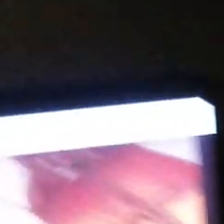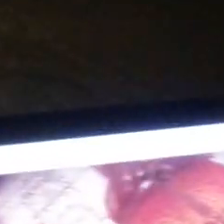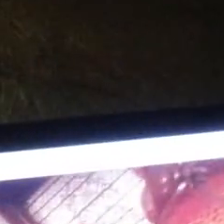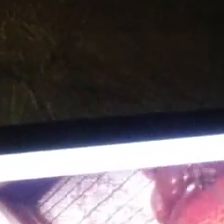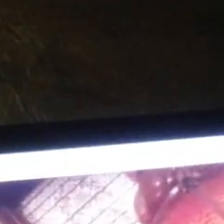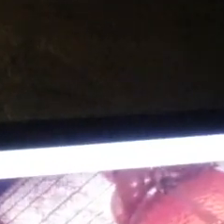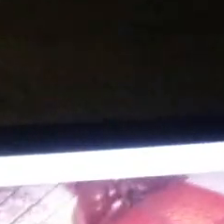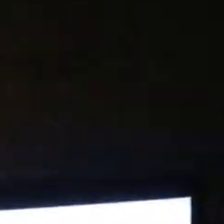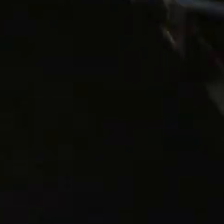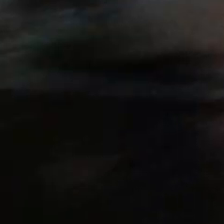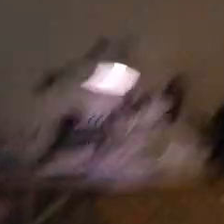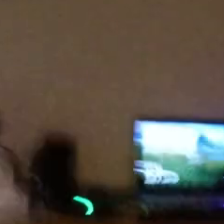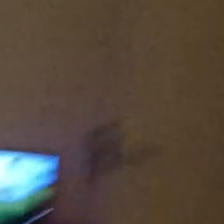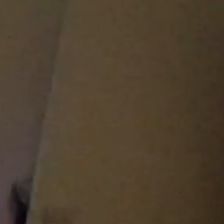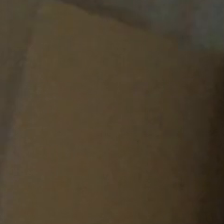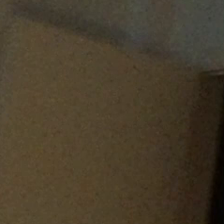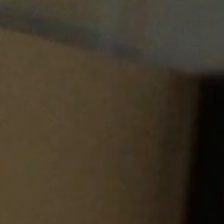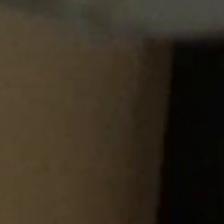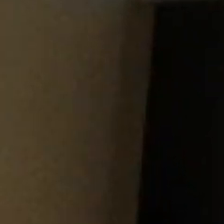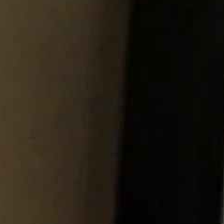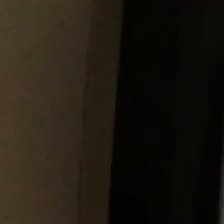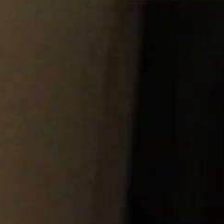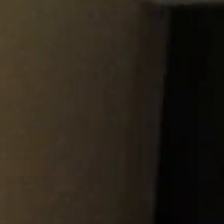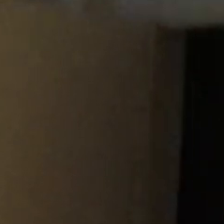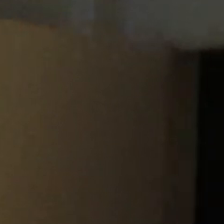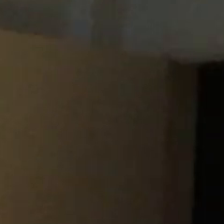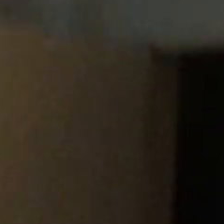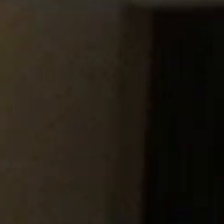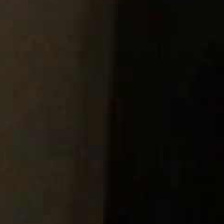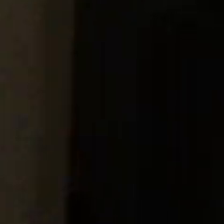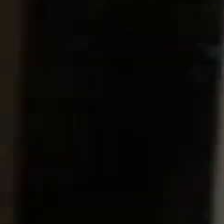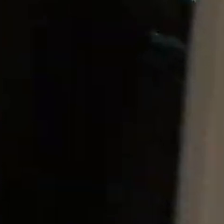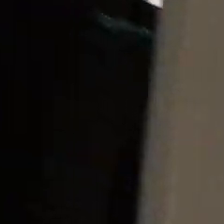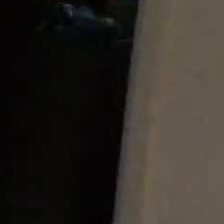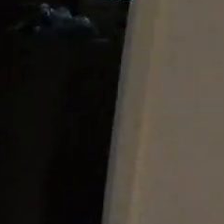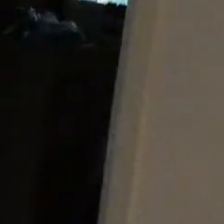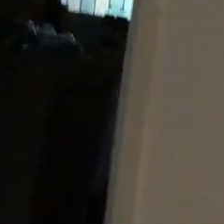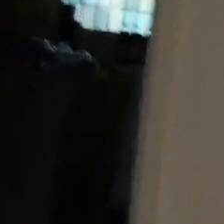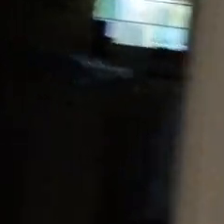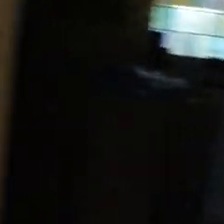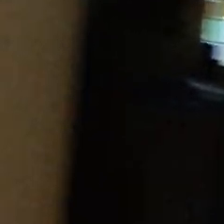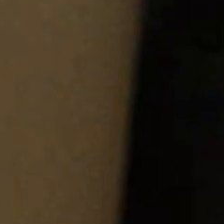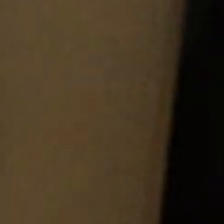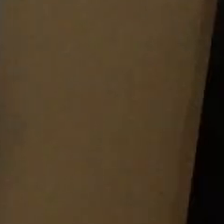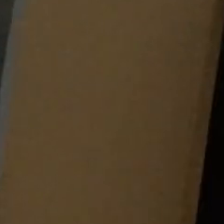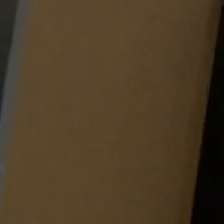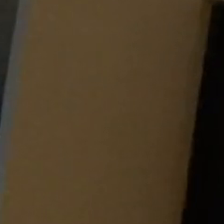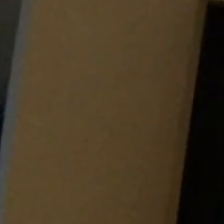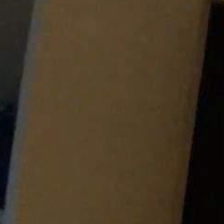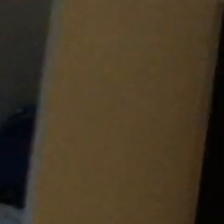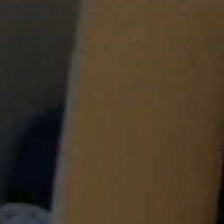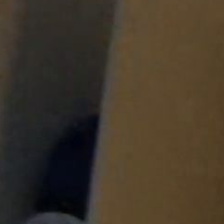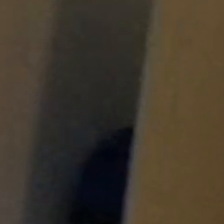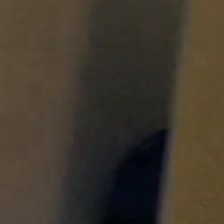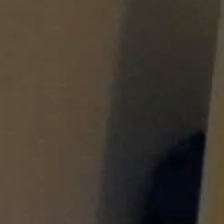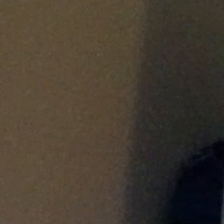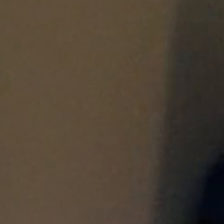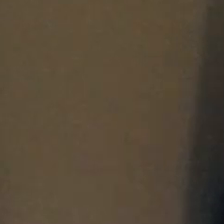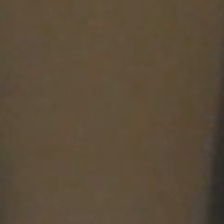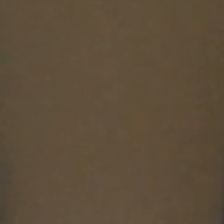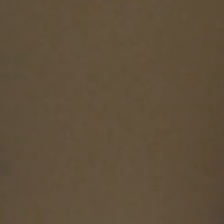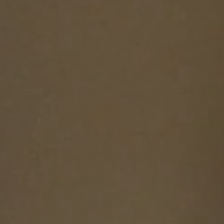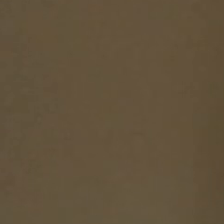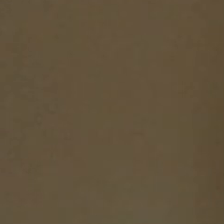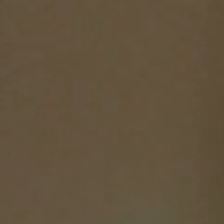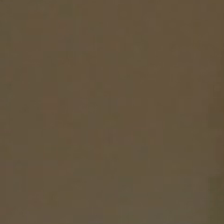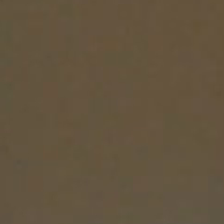Yes. Men jeg ved ikke, om jeg kommer til at overleve den her coronavirus-pandemi. Jeg er jo svækket forvejen, og mine lunger